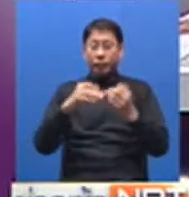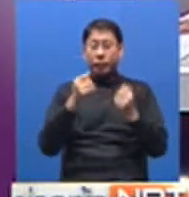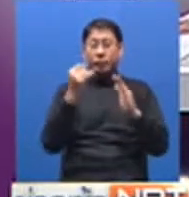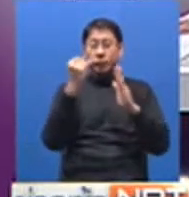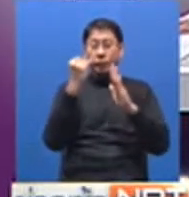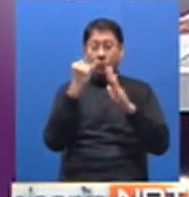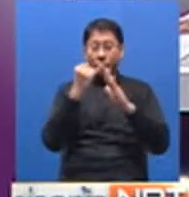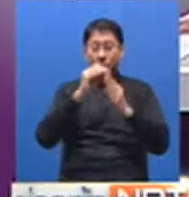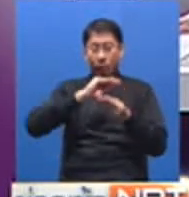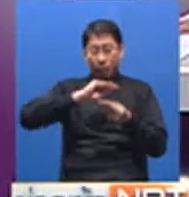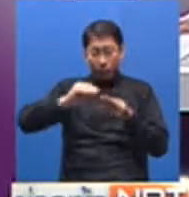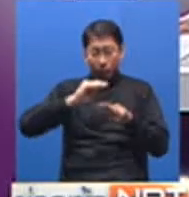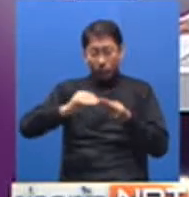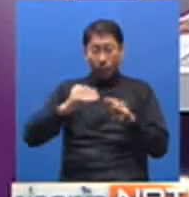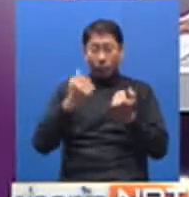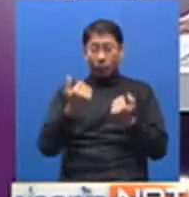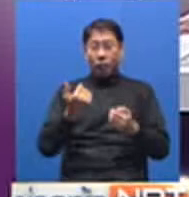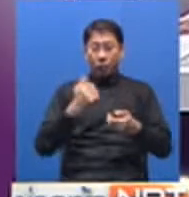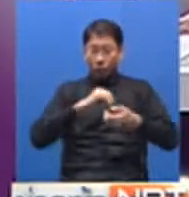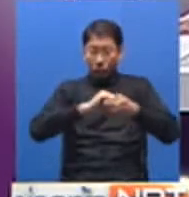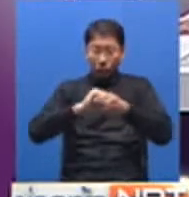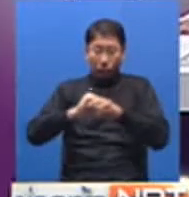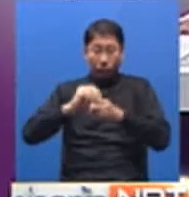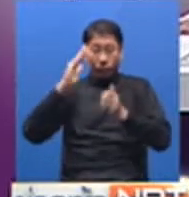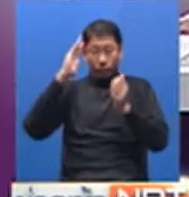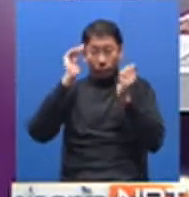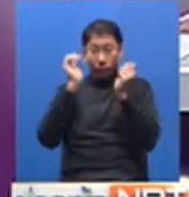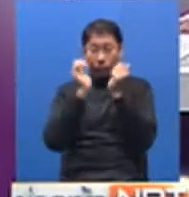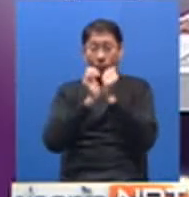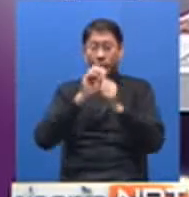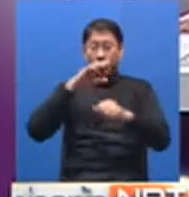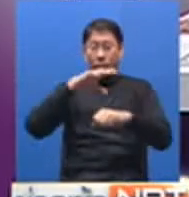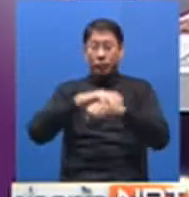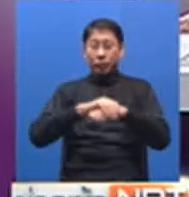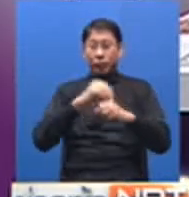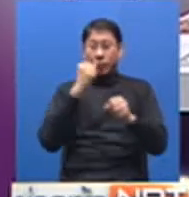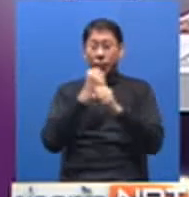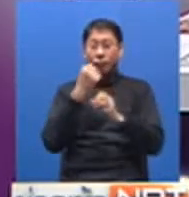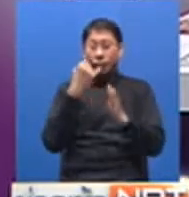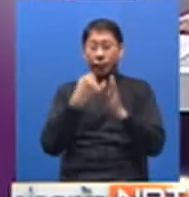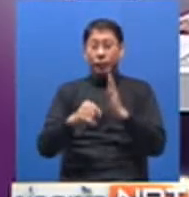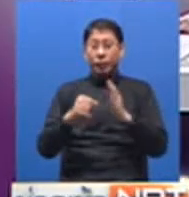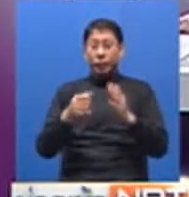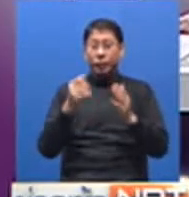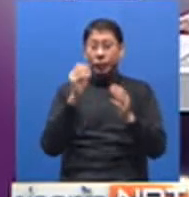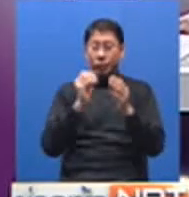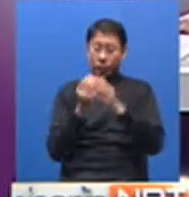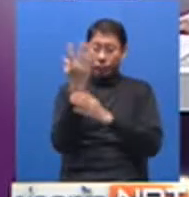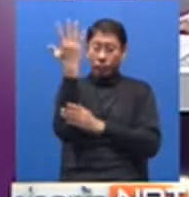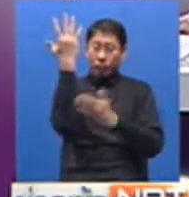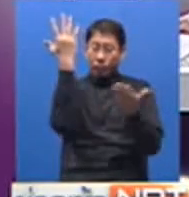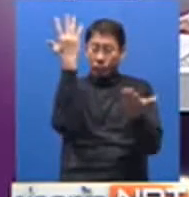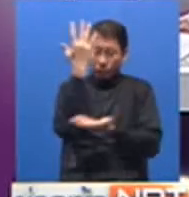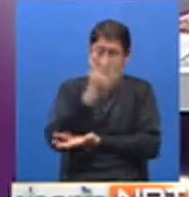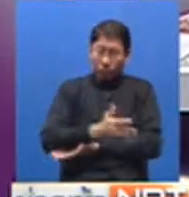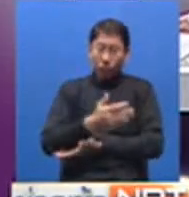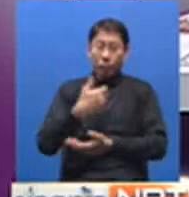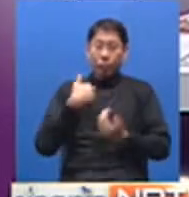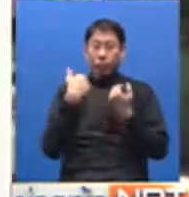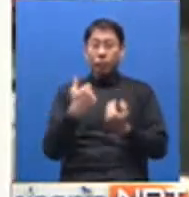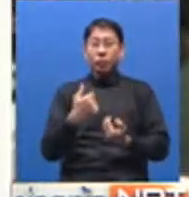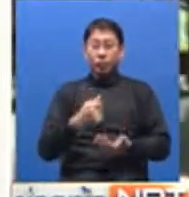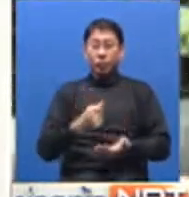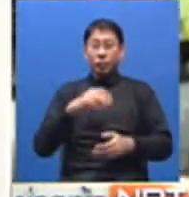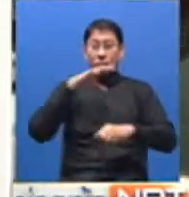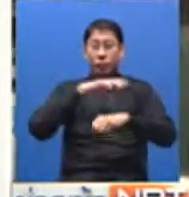เอาจังหวัดฉะเชิงเทราส่วนที่กำลังนะคะเรื่องของตำรวจปราบปรามการกระทำความผิดเกี่ยวกับทรัพยากรธรรมชาติรวมถึงฝ่ายปกครอง